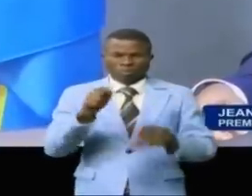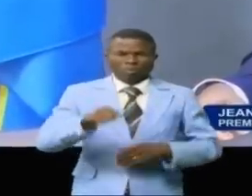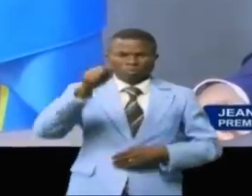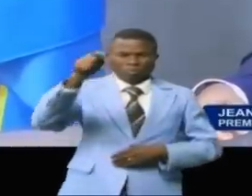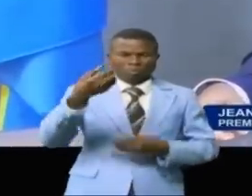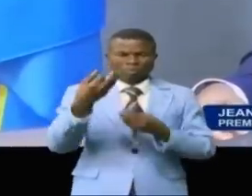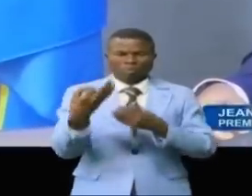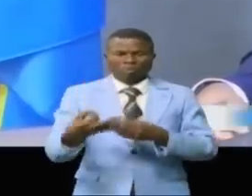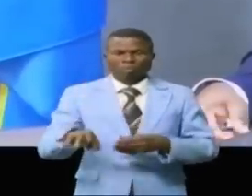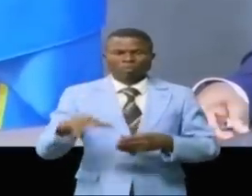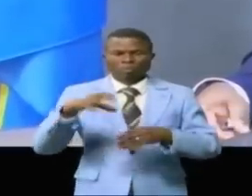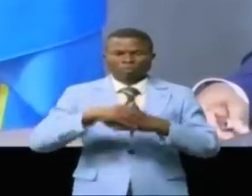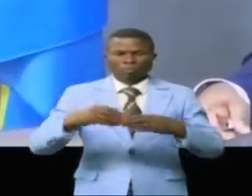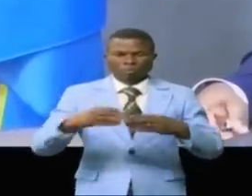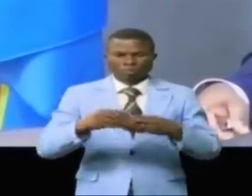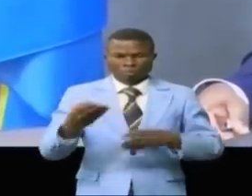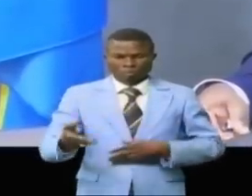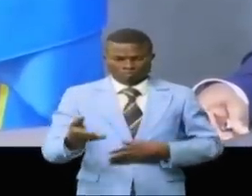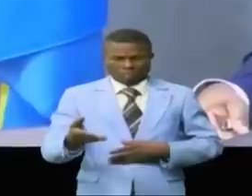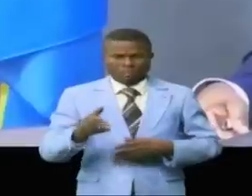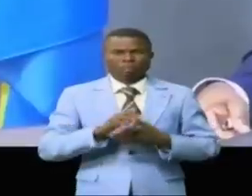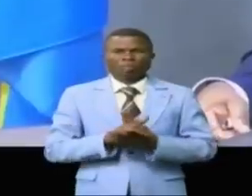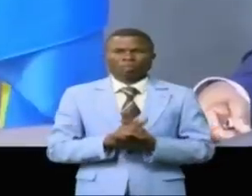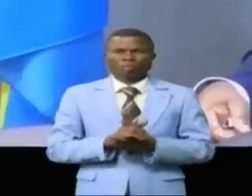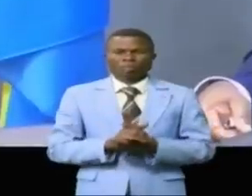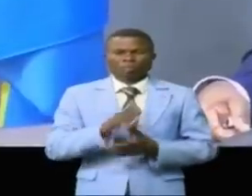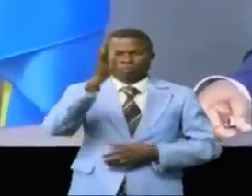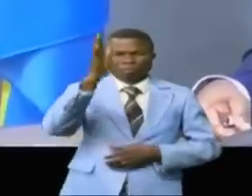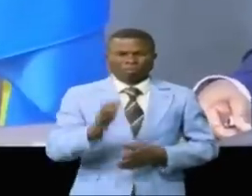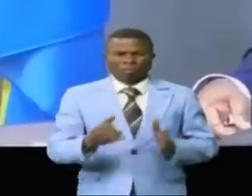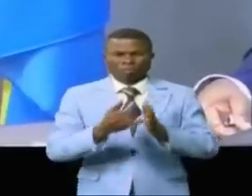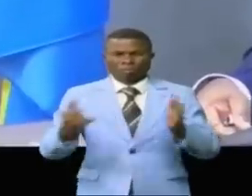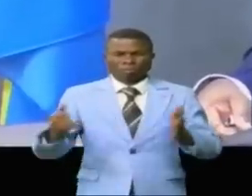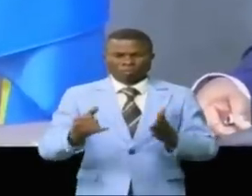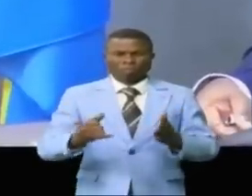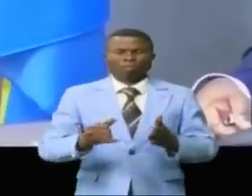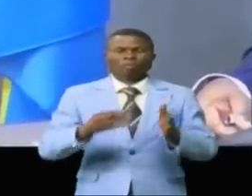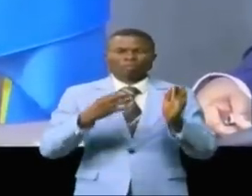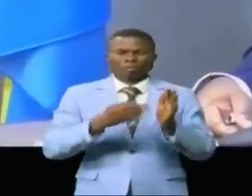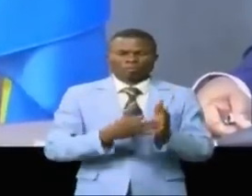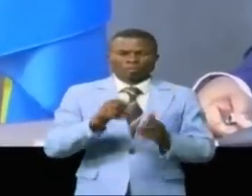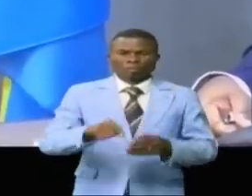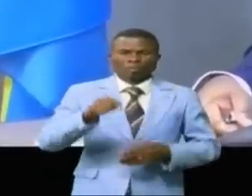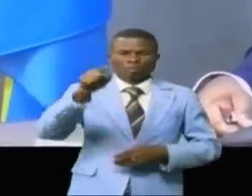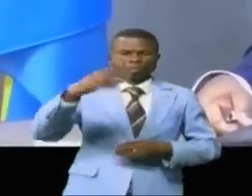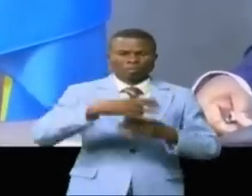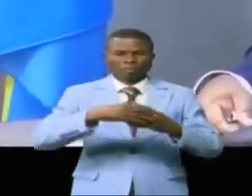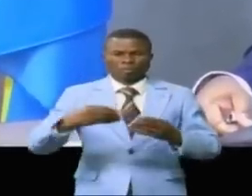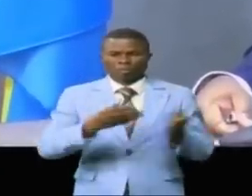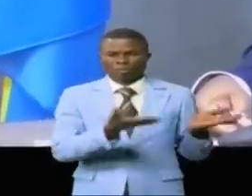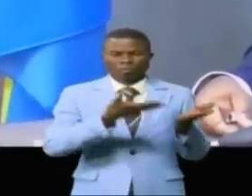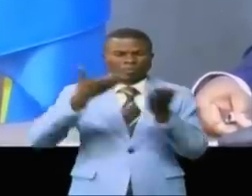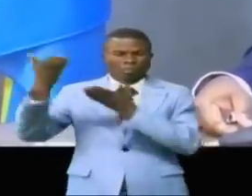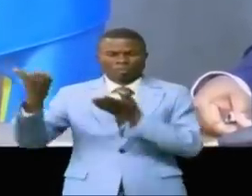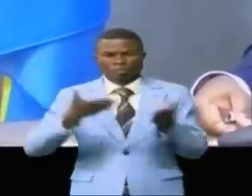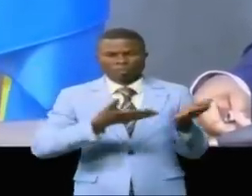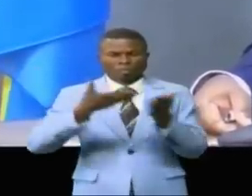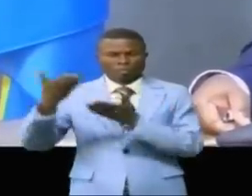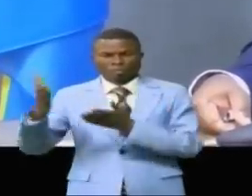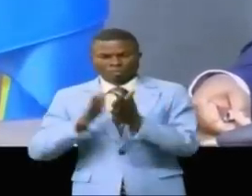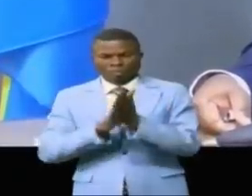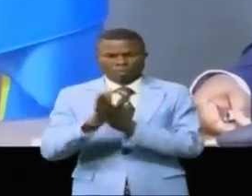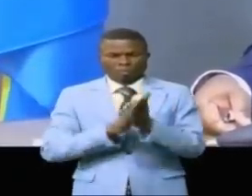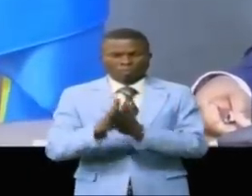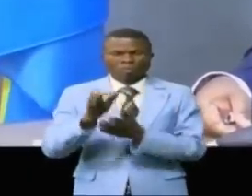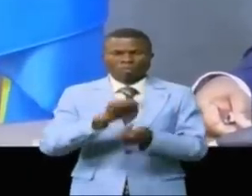monde. D'accroître de 560 milliards de dollars les exportations africaines, essentiellement dans le